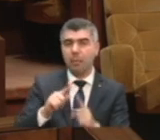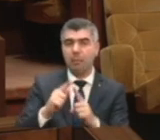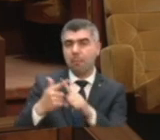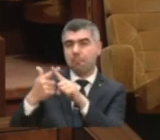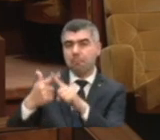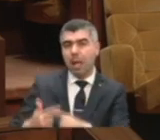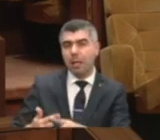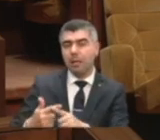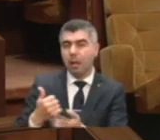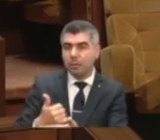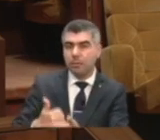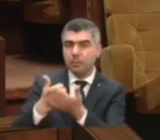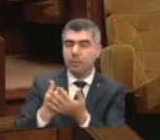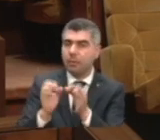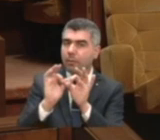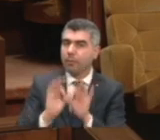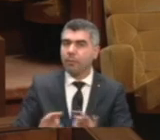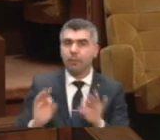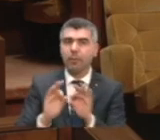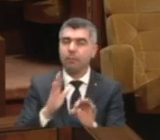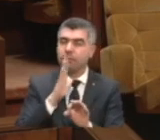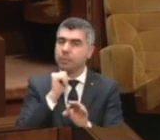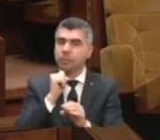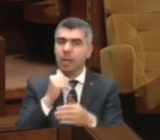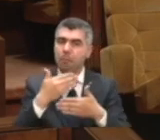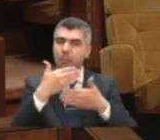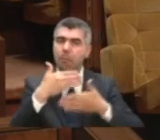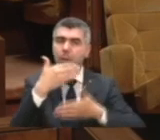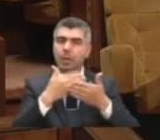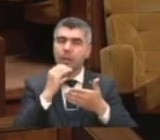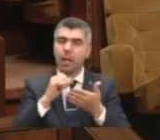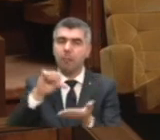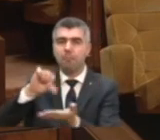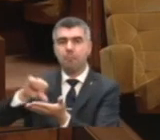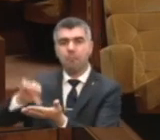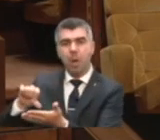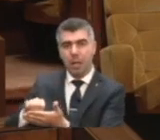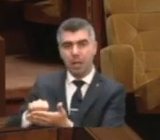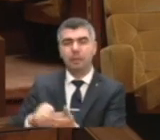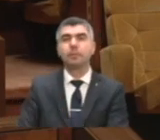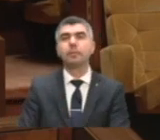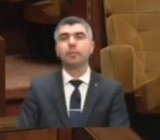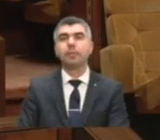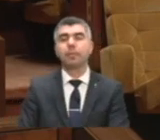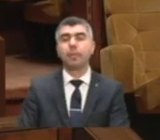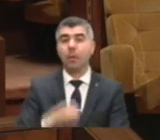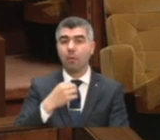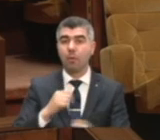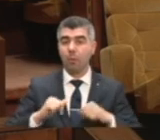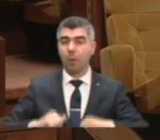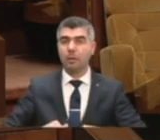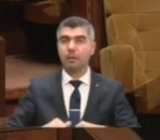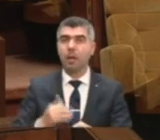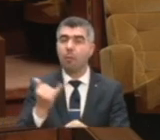الماليه الكافيه لتقويه البنيه التحتيه والتجهيزيه داخل هاد المراكز. يعني نطلبوا منك السيد الوزير دير